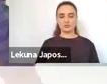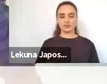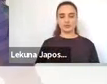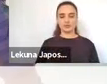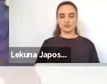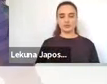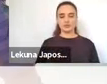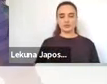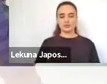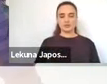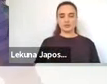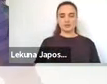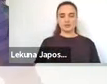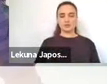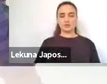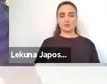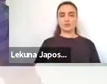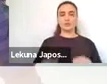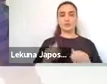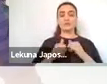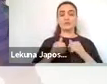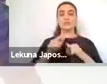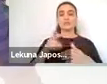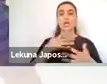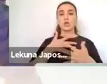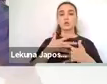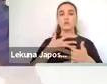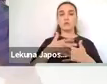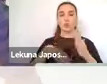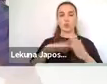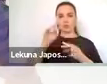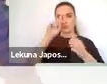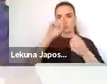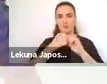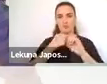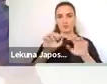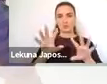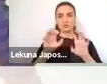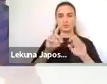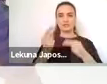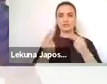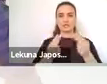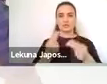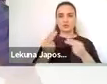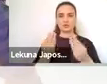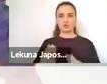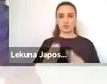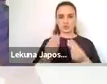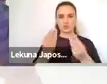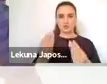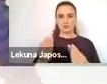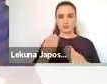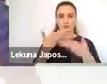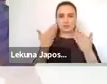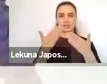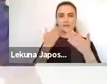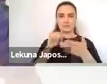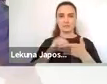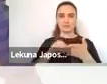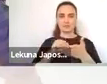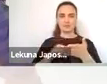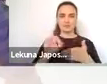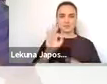ყოველთვის ის აქტივობა უფრო მეტად ამახსოვრდებათ, რომელიც თამაშით არის მიწოდებული მარტივი მიზეზის